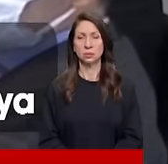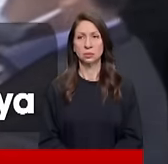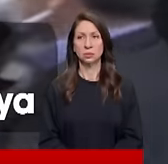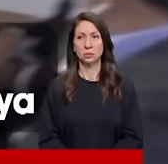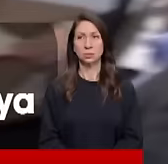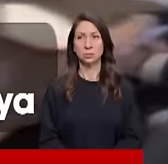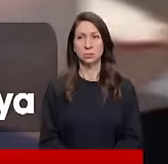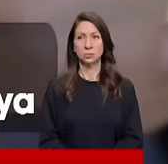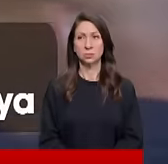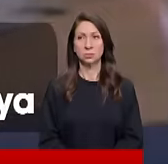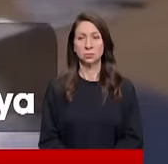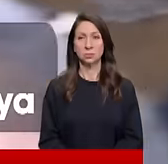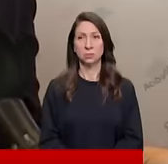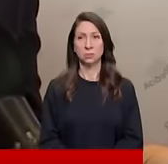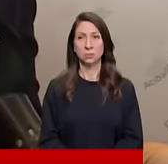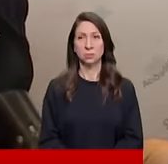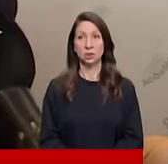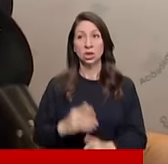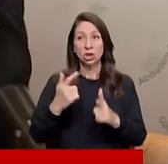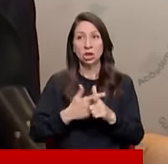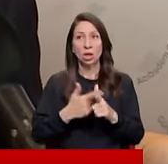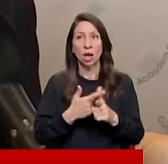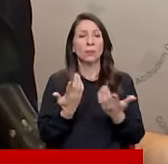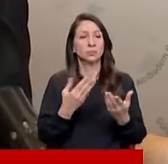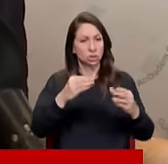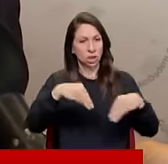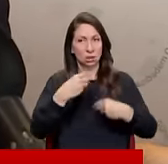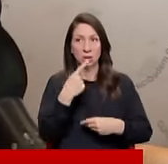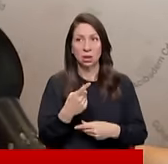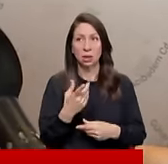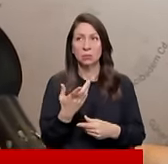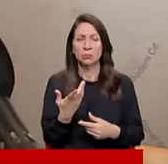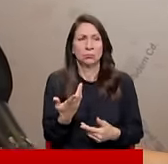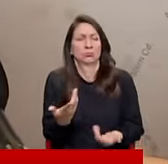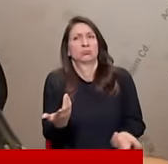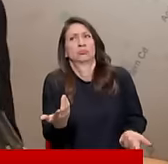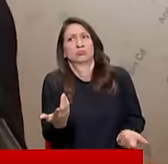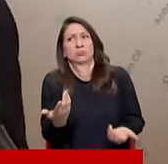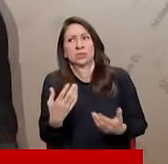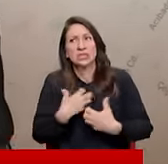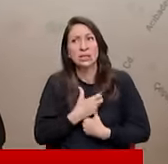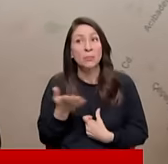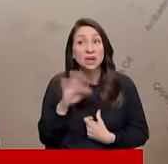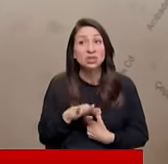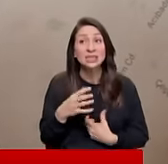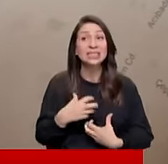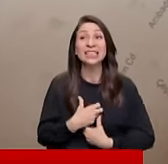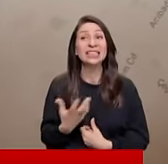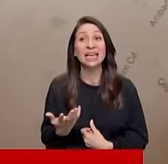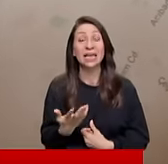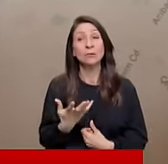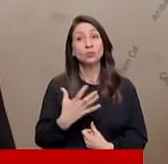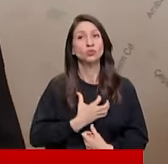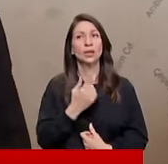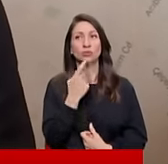sana? Yani mecbur muyum sana satmak? Kiralamayın ama satın dediler. Yani aslında dert başka. Dert ne